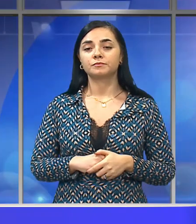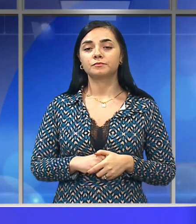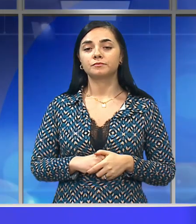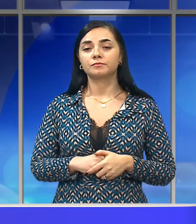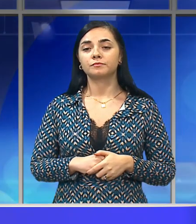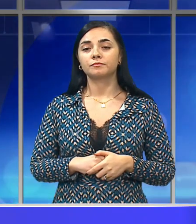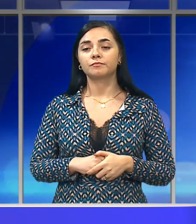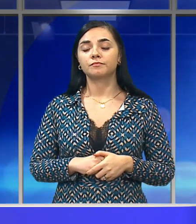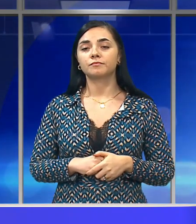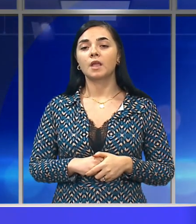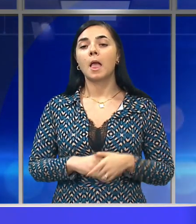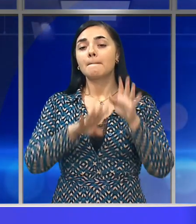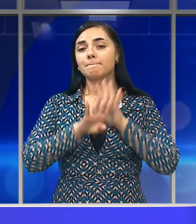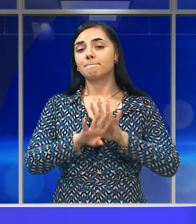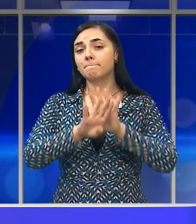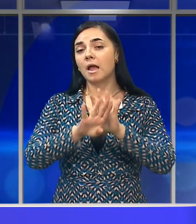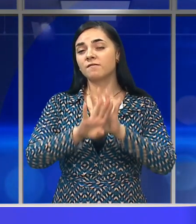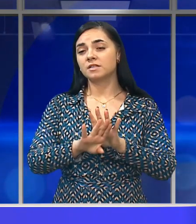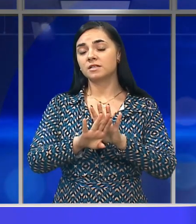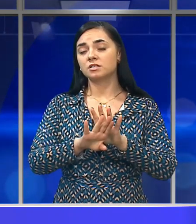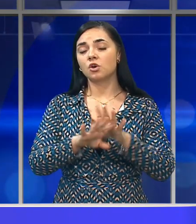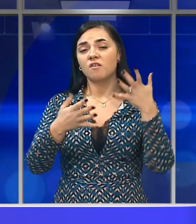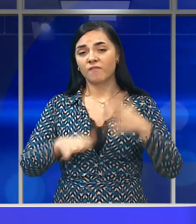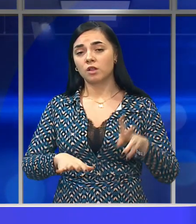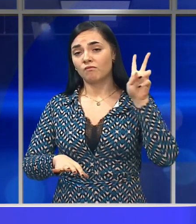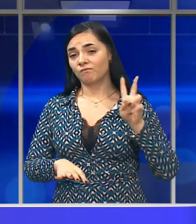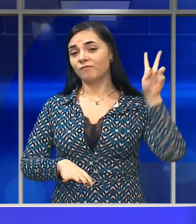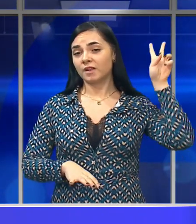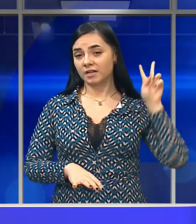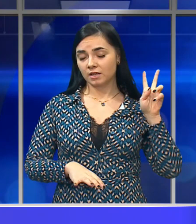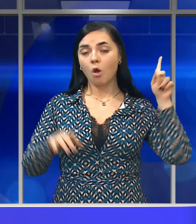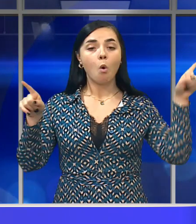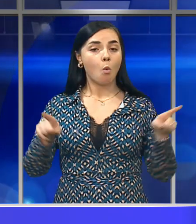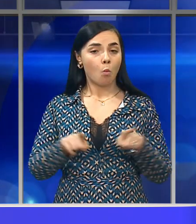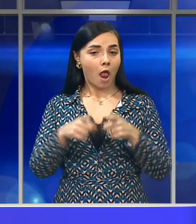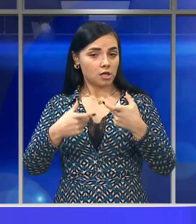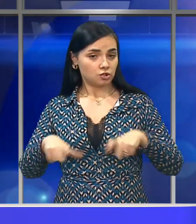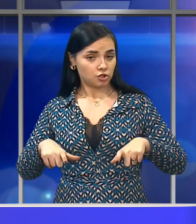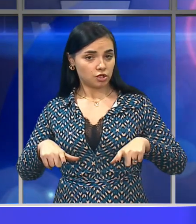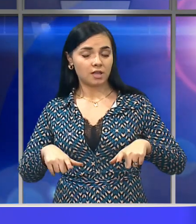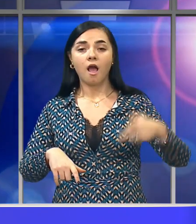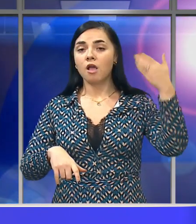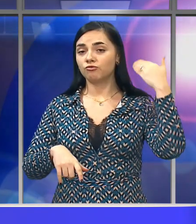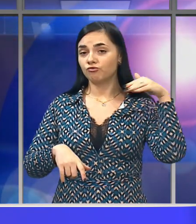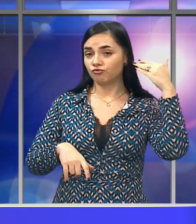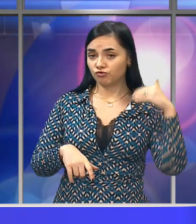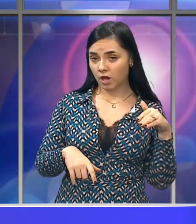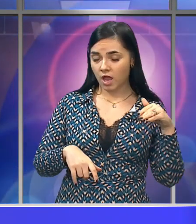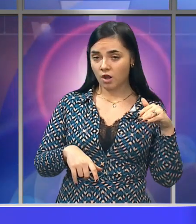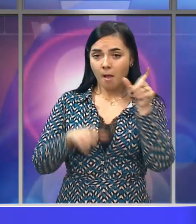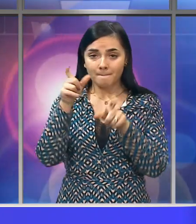venerdì di seguito che protestano anche a Genova lavoratori e